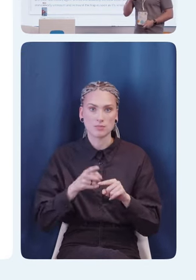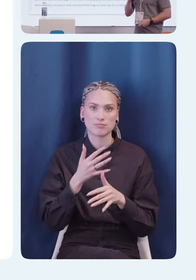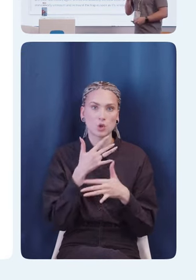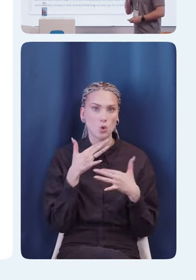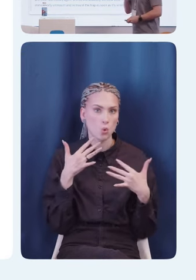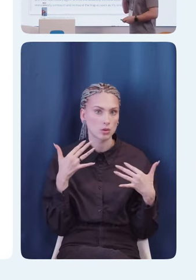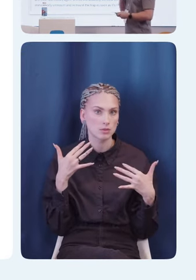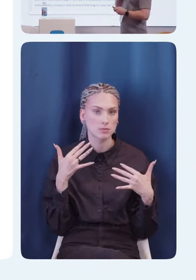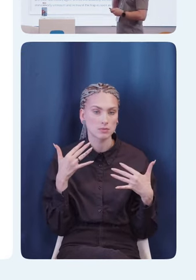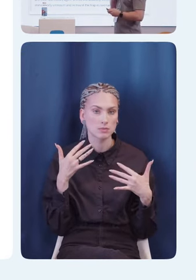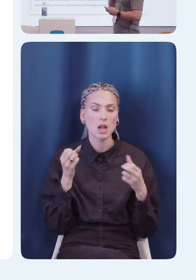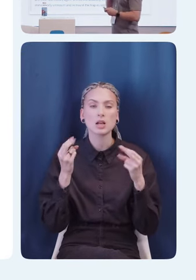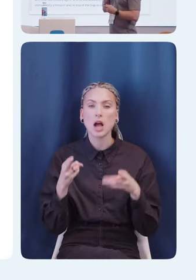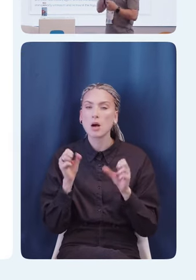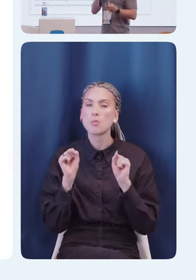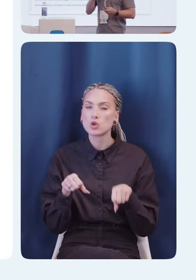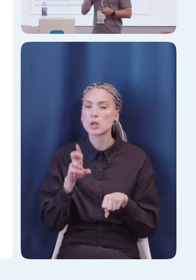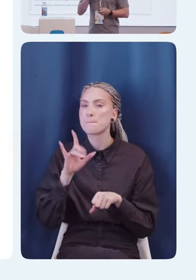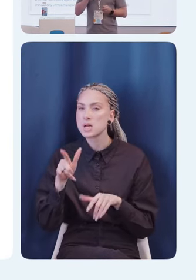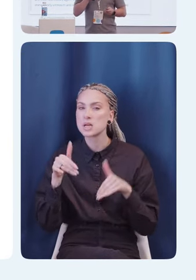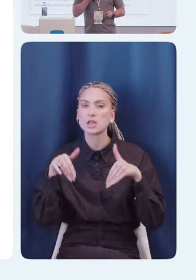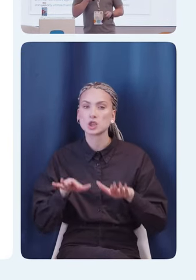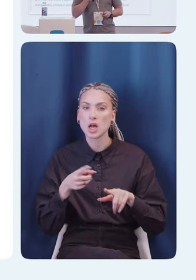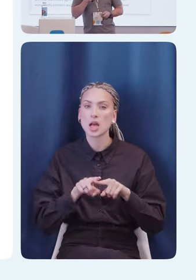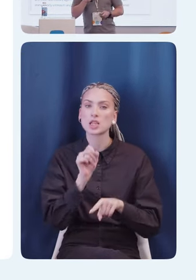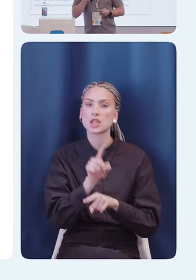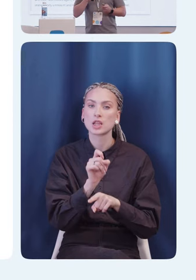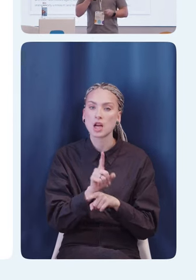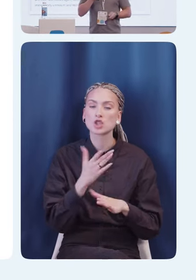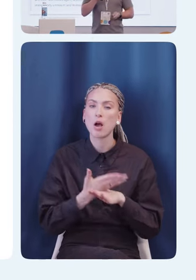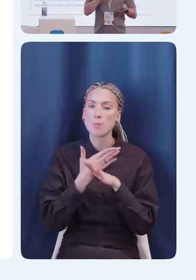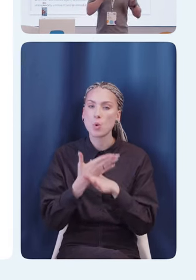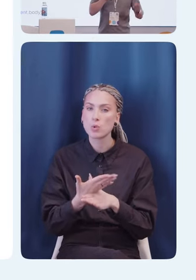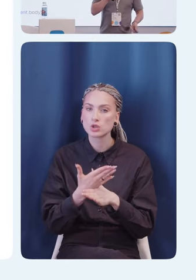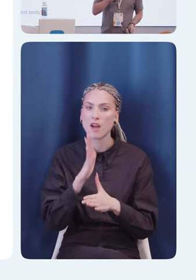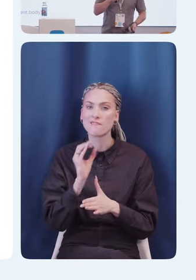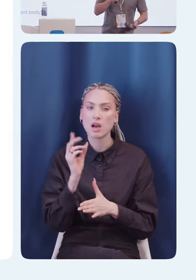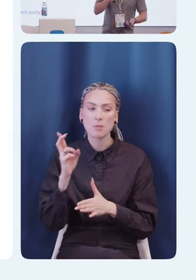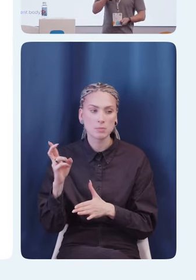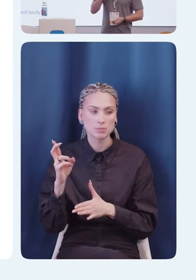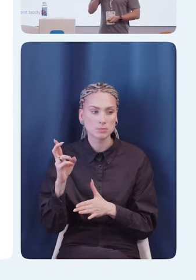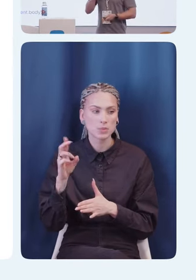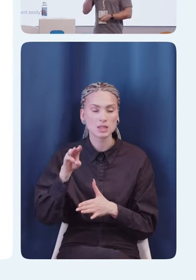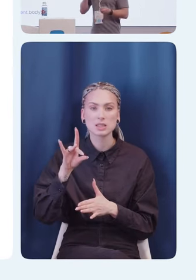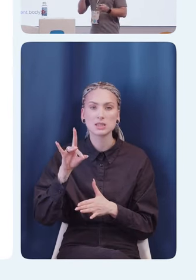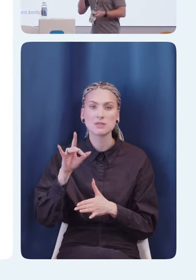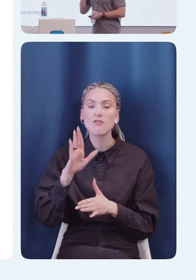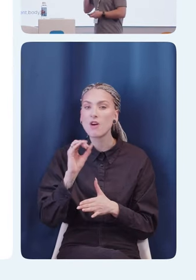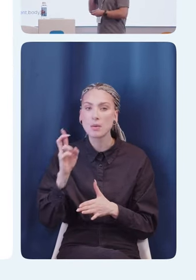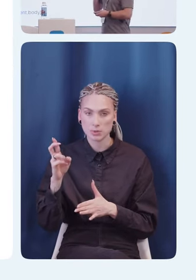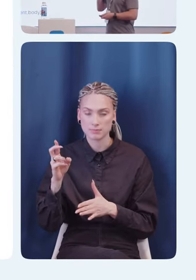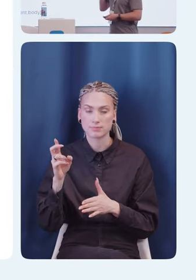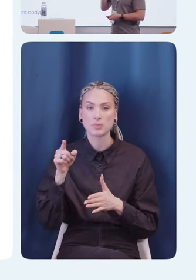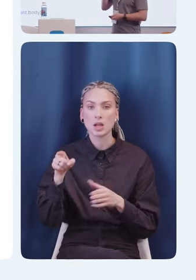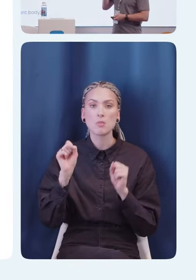многовато. Как бы можно было бы решить эту задачу с помощью Web API? Мы